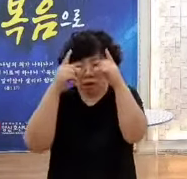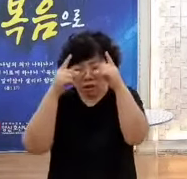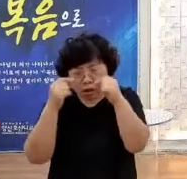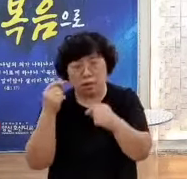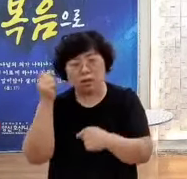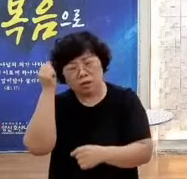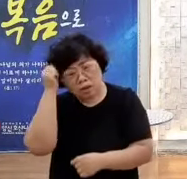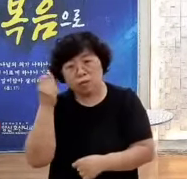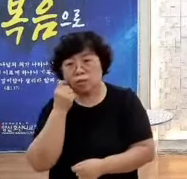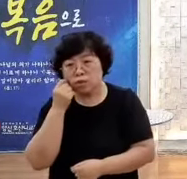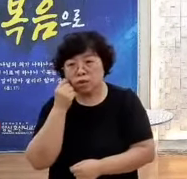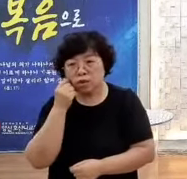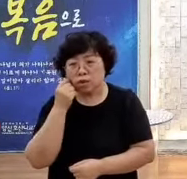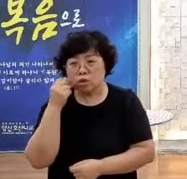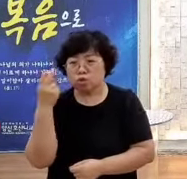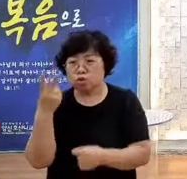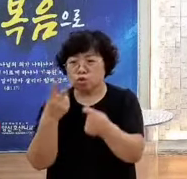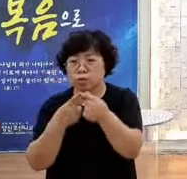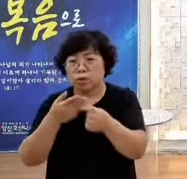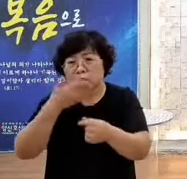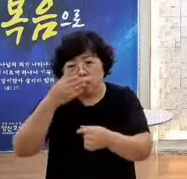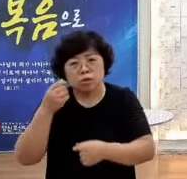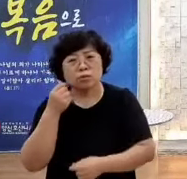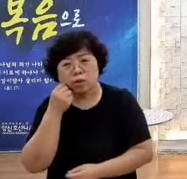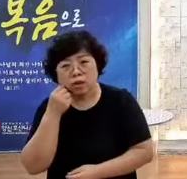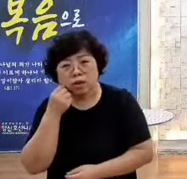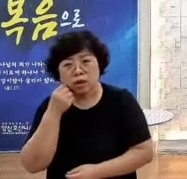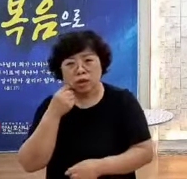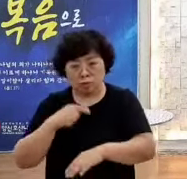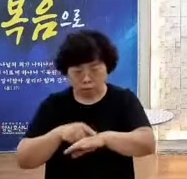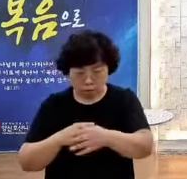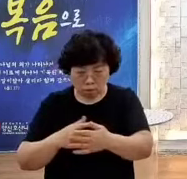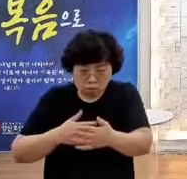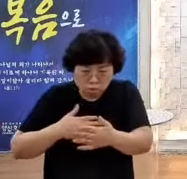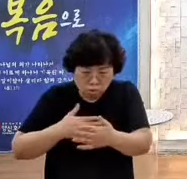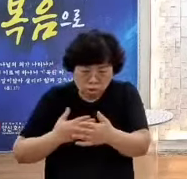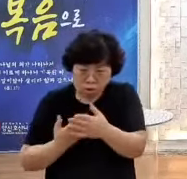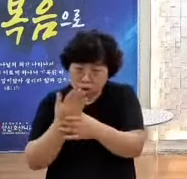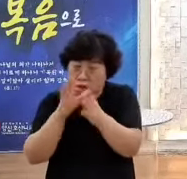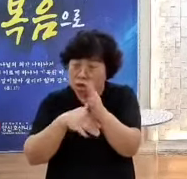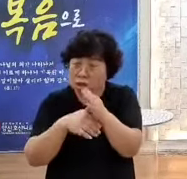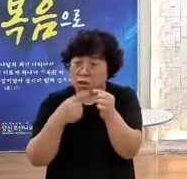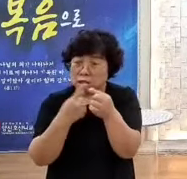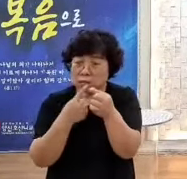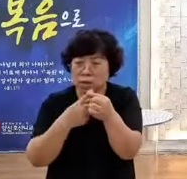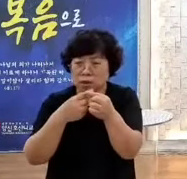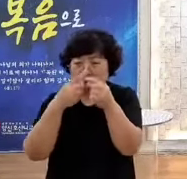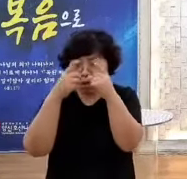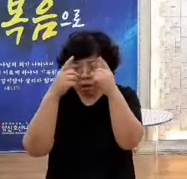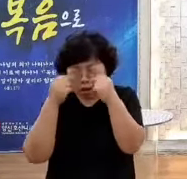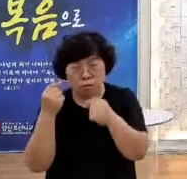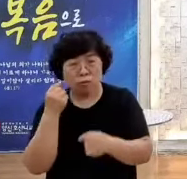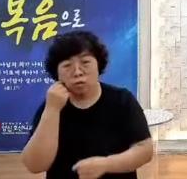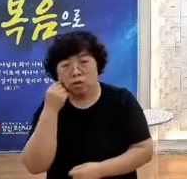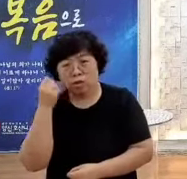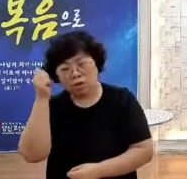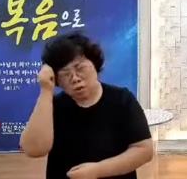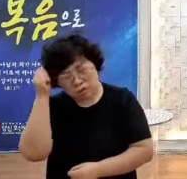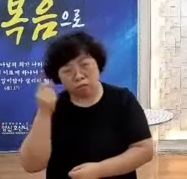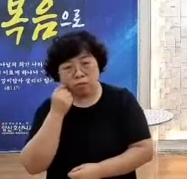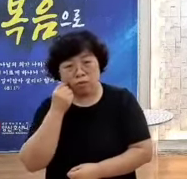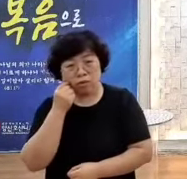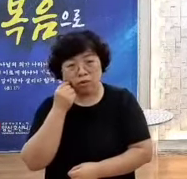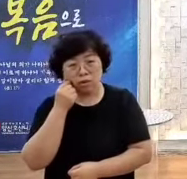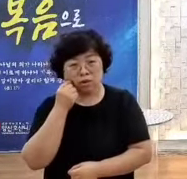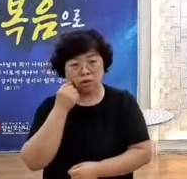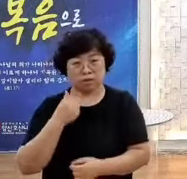다음에는 밥이 안 넘어가요. 이 마음이 불안해지면 제일 먼저 잠이 안 옵니다. 밤잠을 여러분 못 자는 날이 있잖아요. 그 불안한